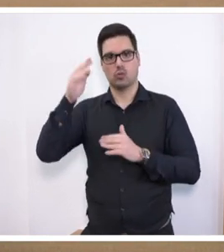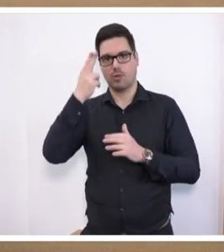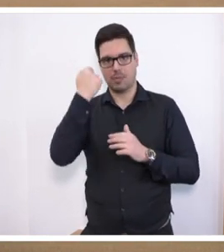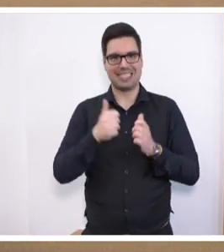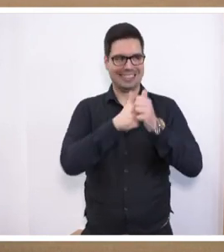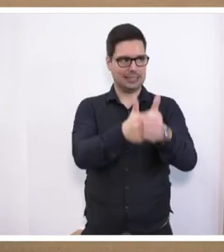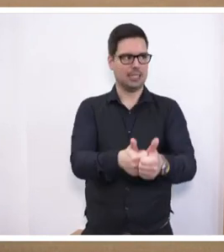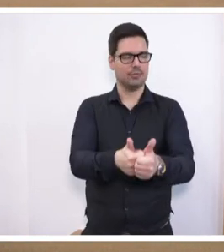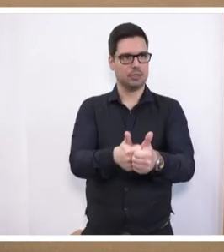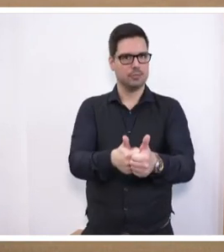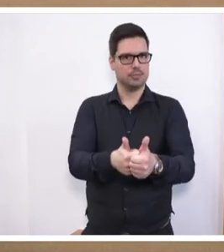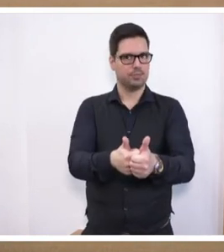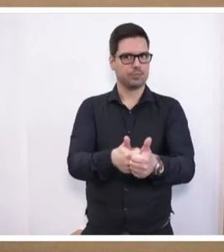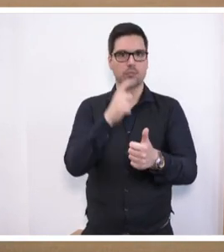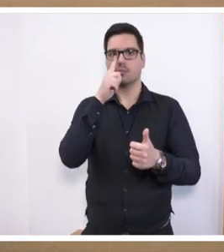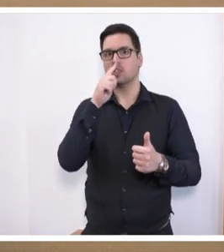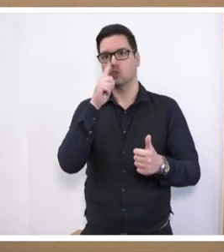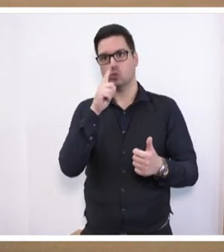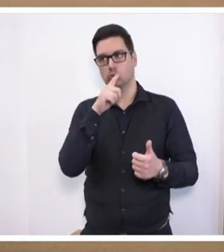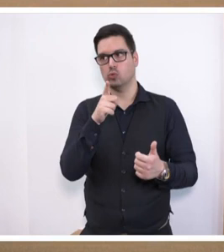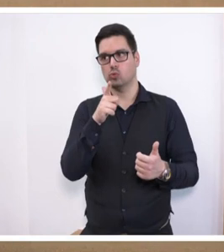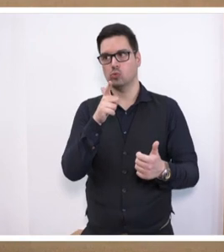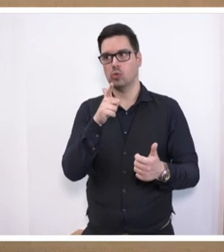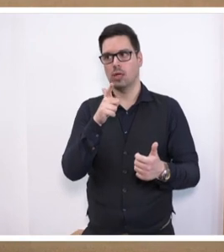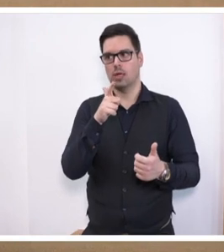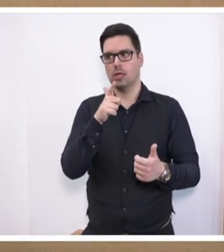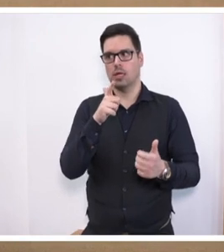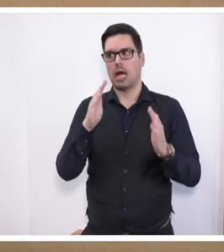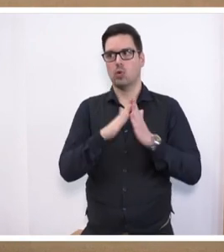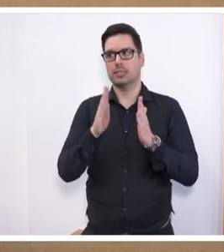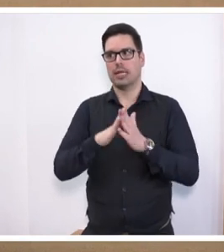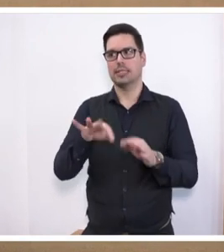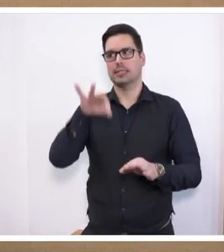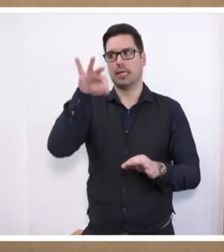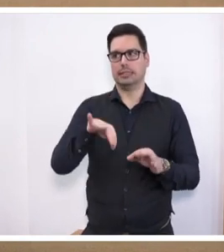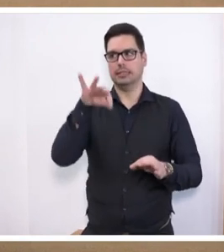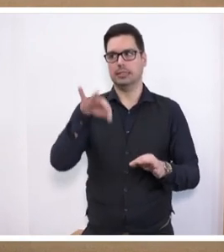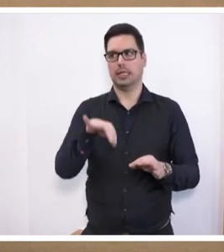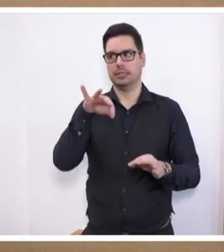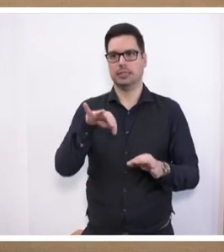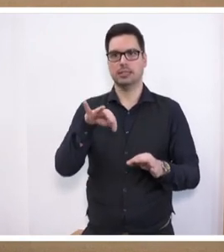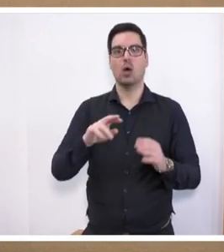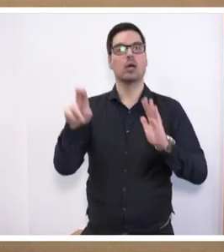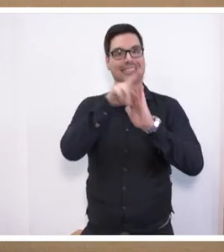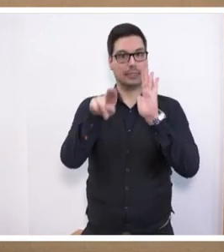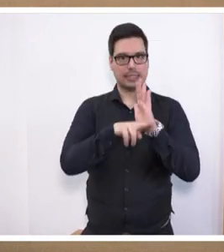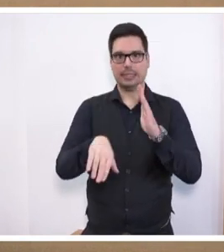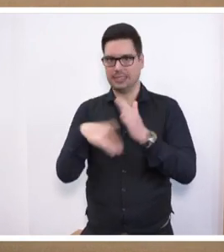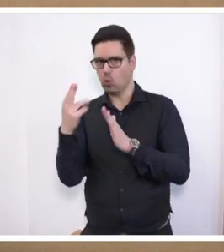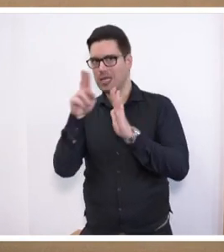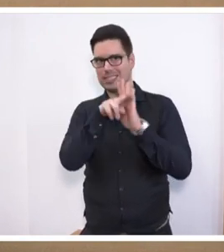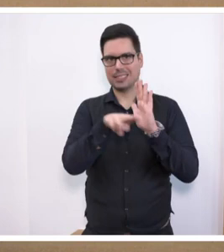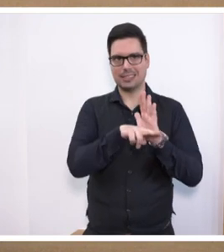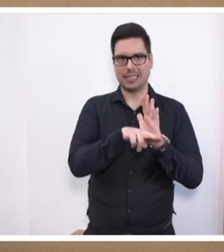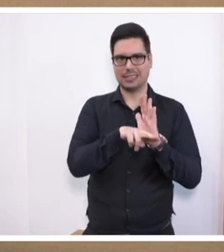Blindheitshilfe ist nicht nur ein entsprechender Haushaltsansatz, sondern das muss in einem extra Gesetz geregelt werden.